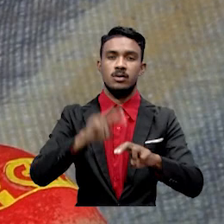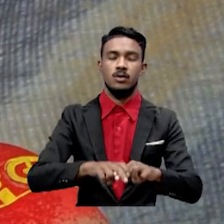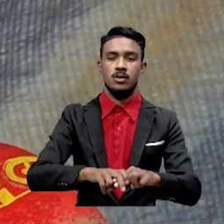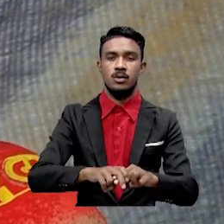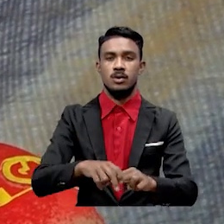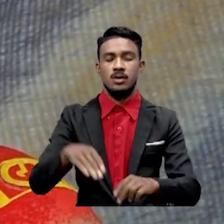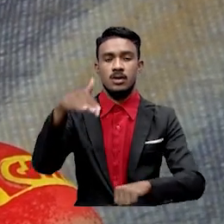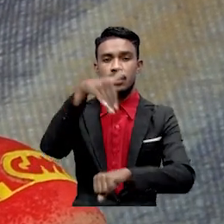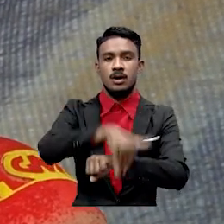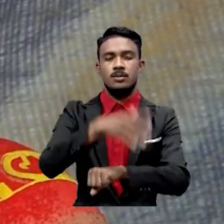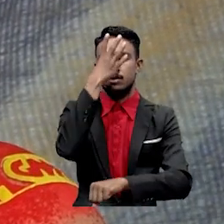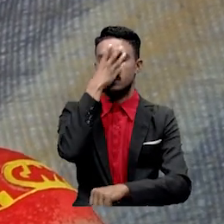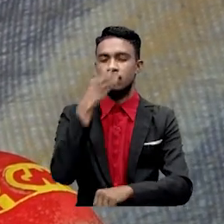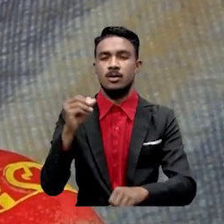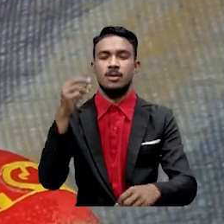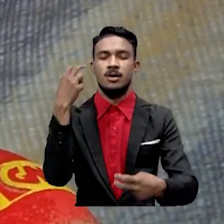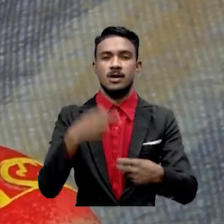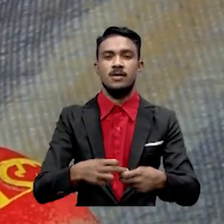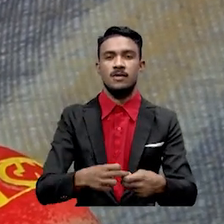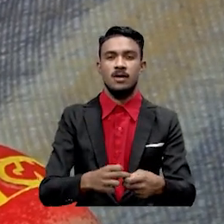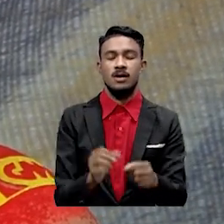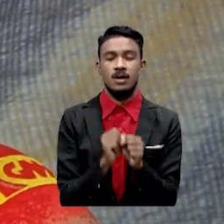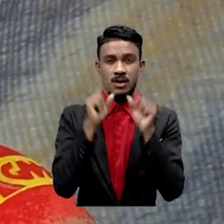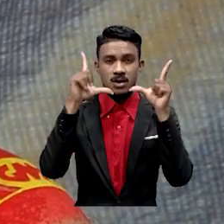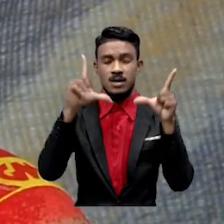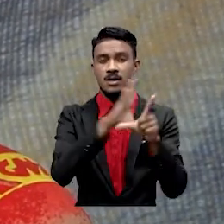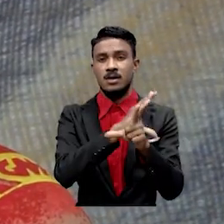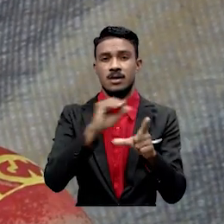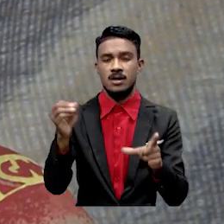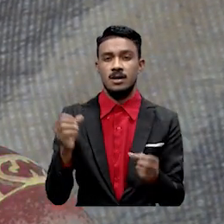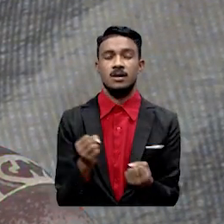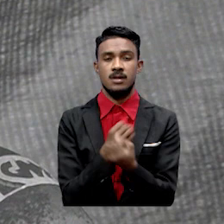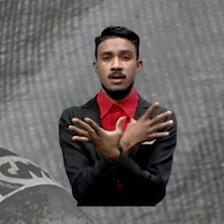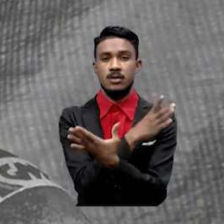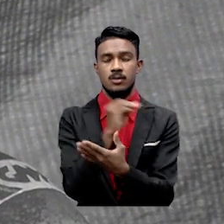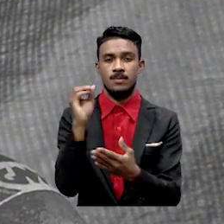dia toba hader takuma tohar anega